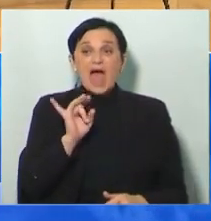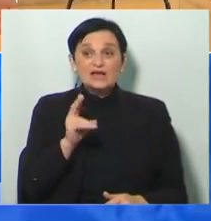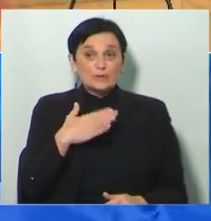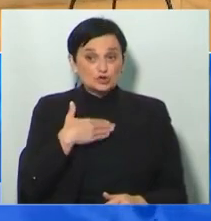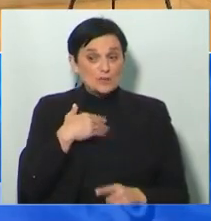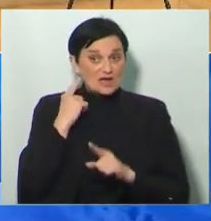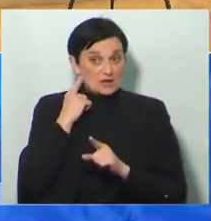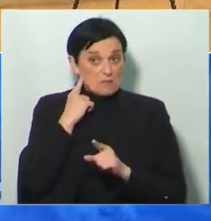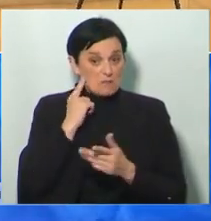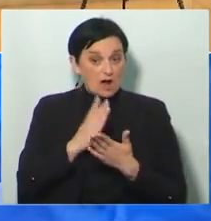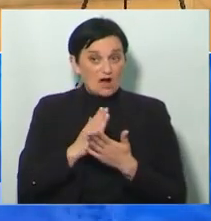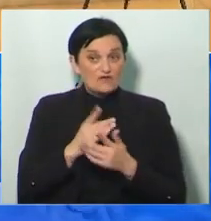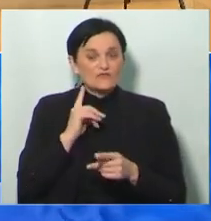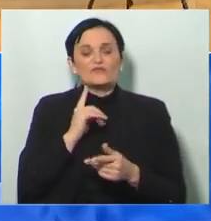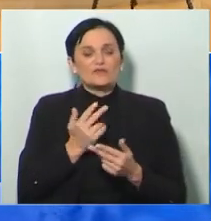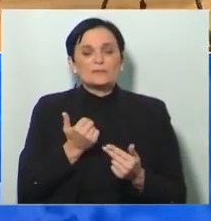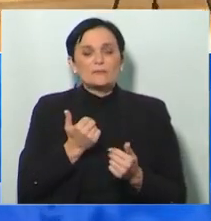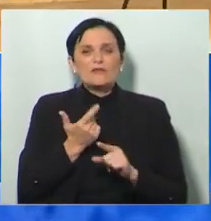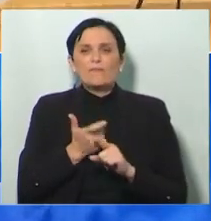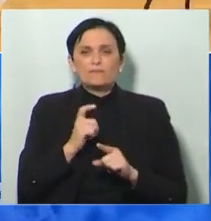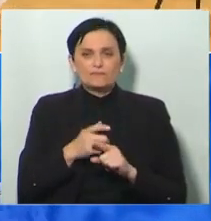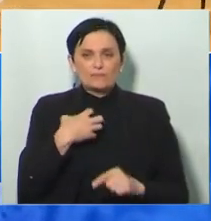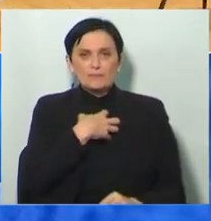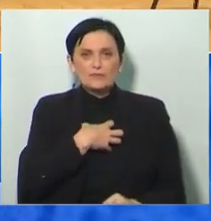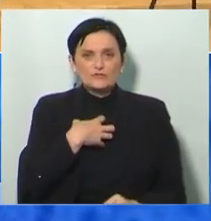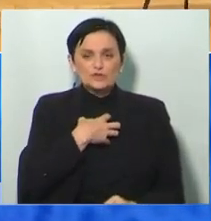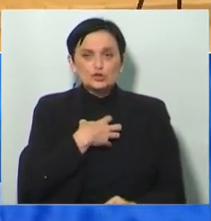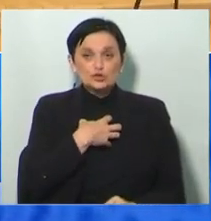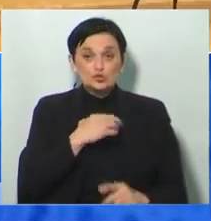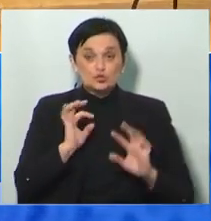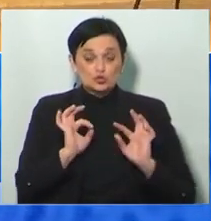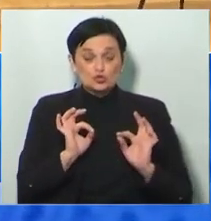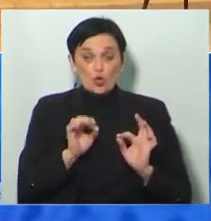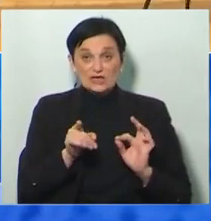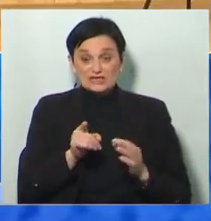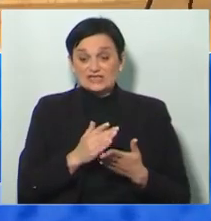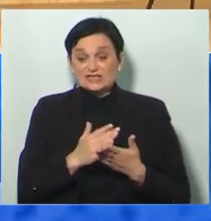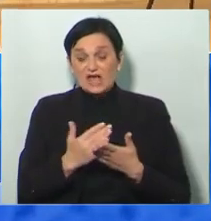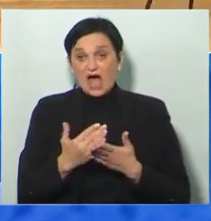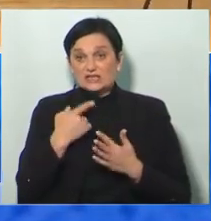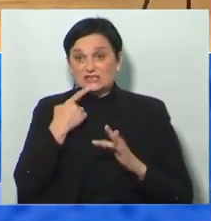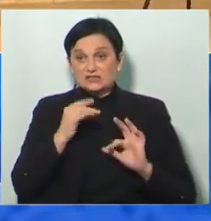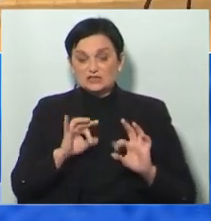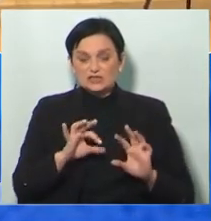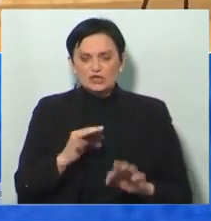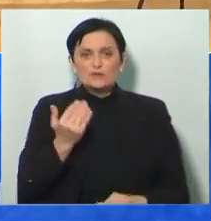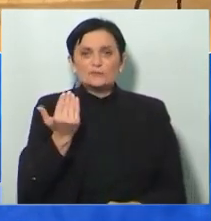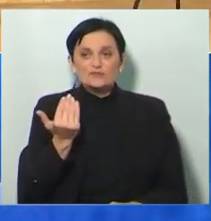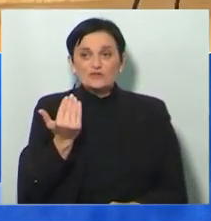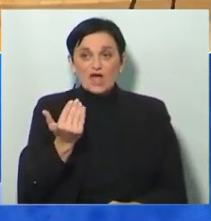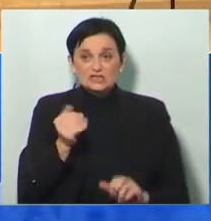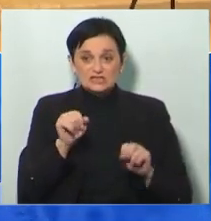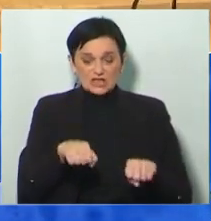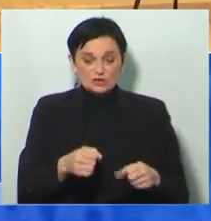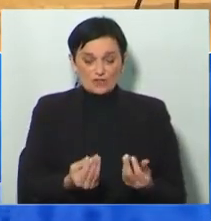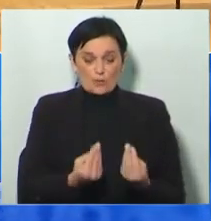ხმა? მერაბ, დიახ, ძალიან მნიშვნელოვანია სწორედ ეს ნაწილი, როდესაც თქვენ მოგვეცით